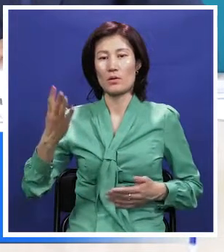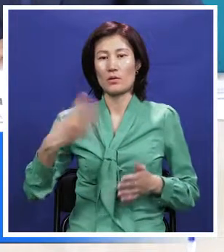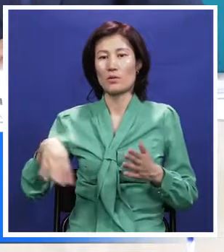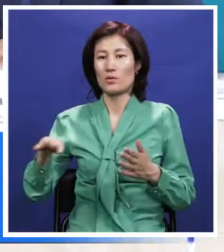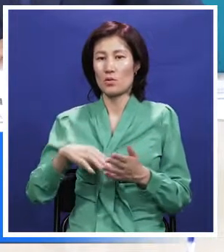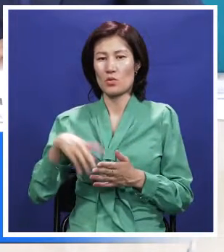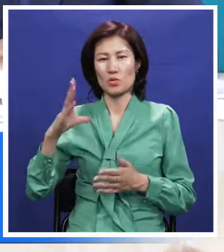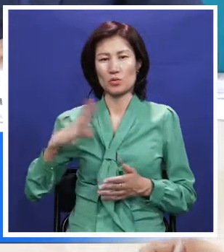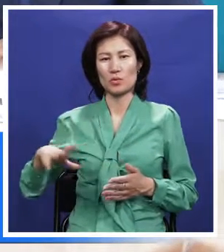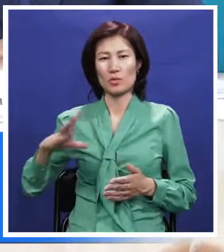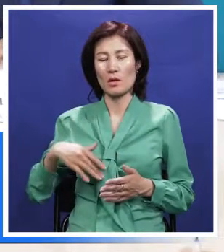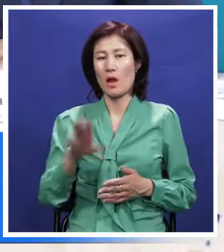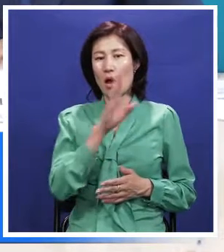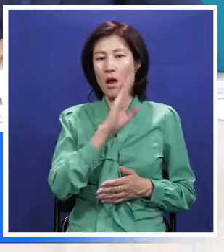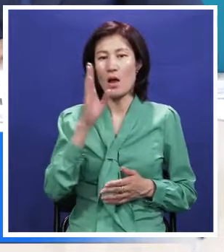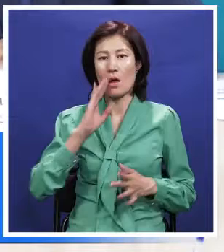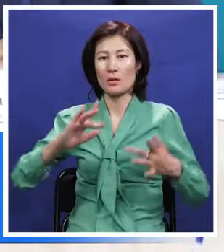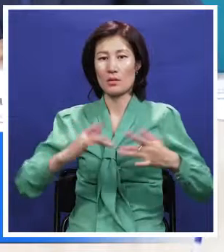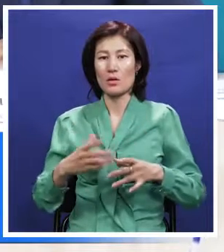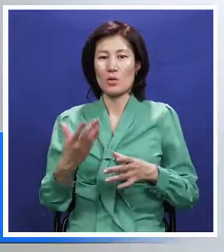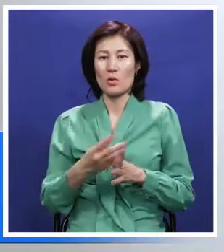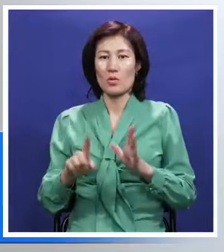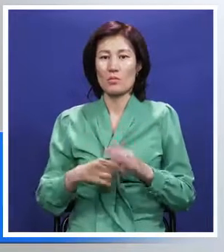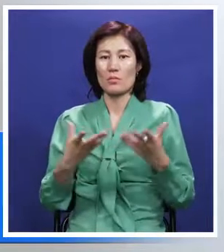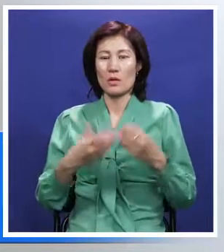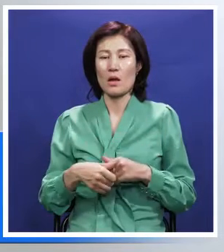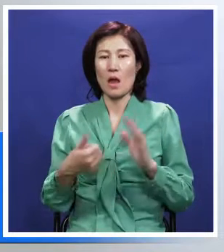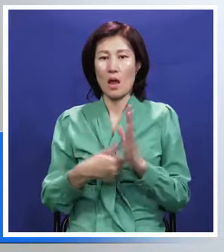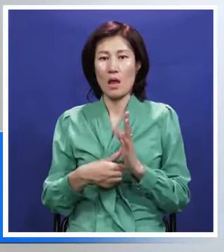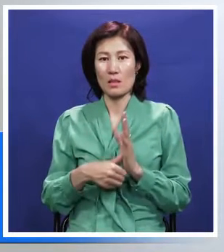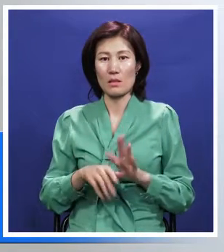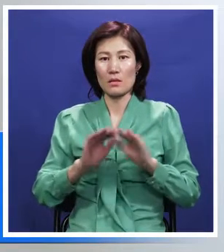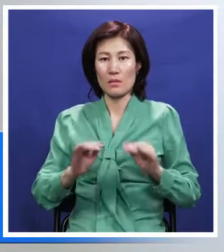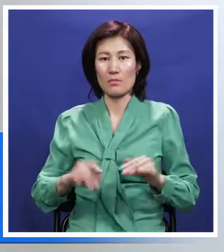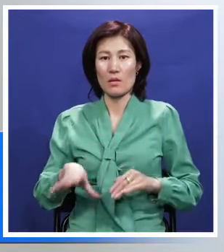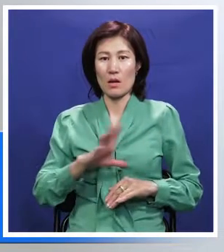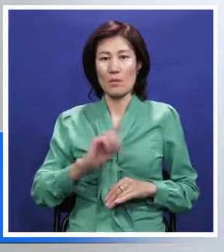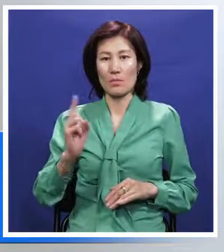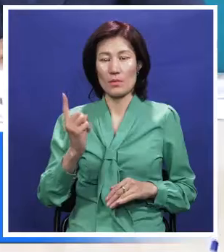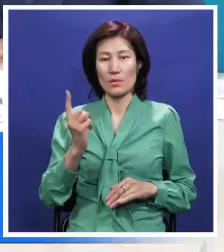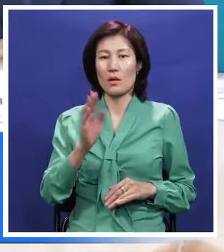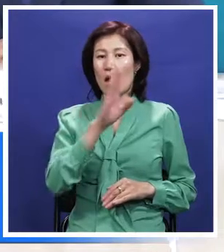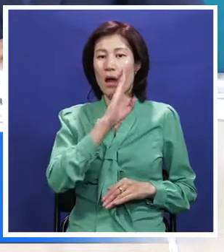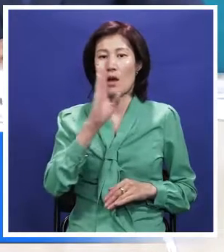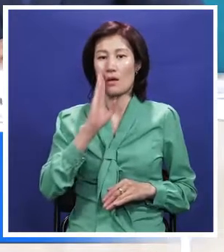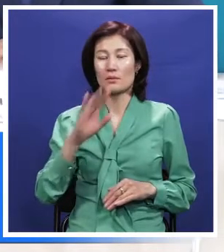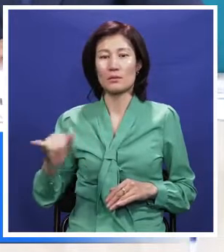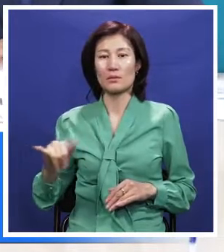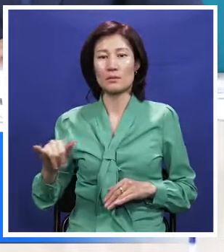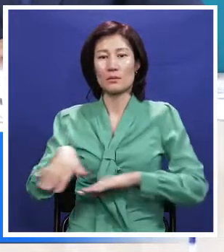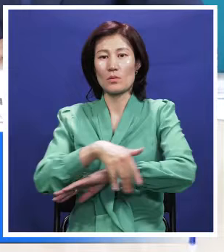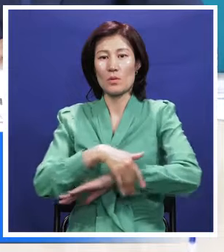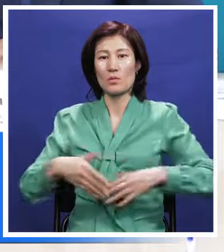орыннан жылжымағанын айтқан ана әлеуметтік көмек сұрады. 6 балам бар. Жалғыз бастанам. Қай жерде